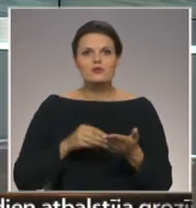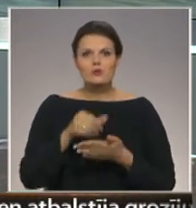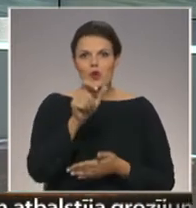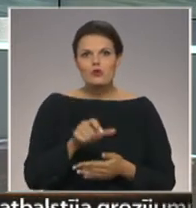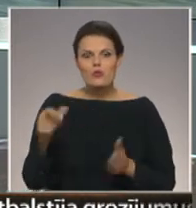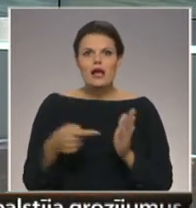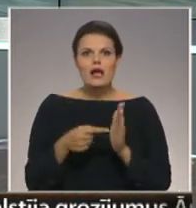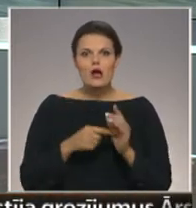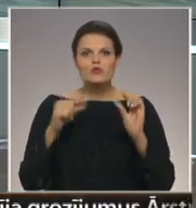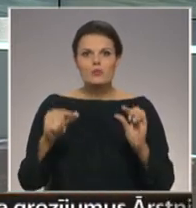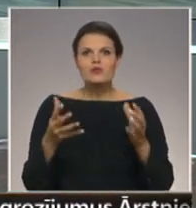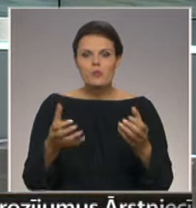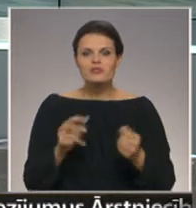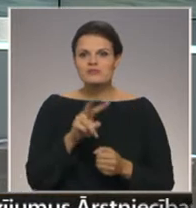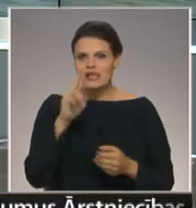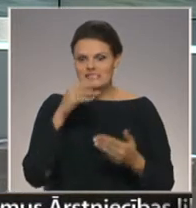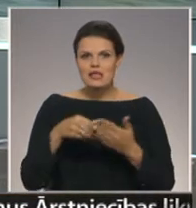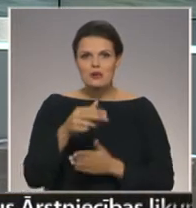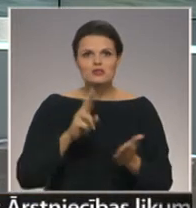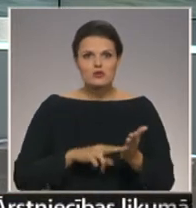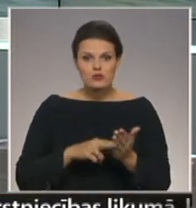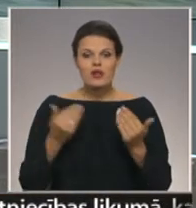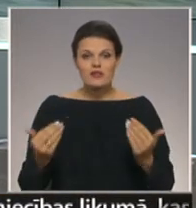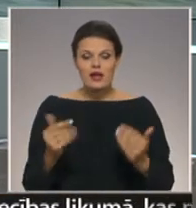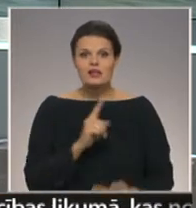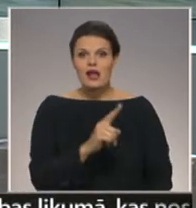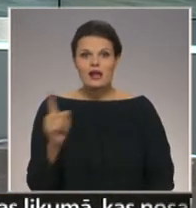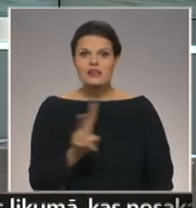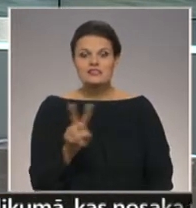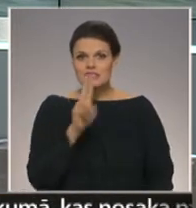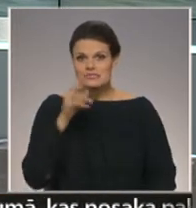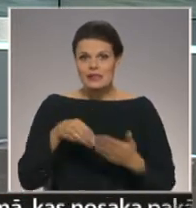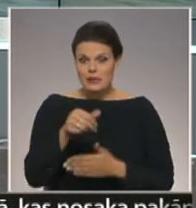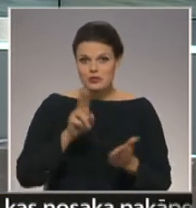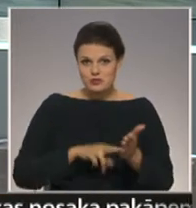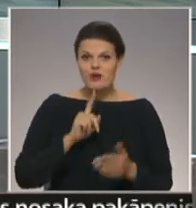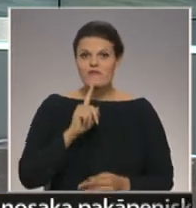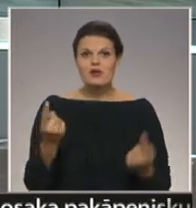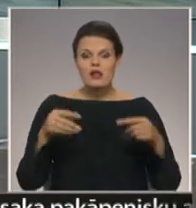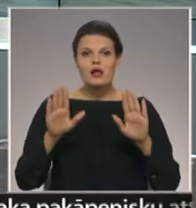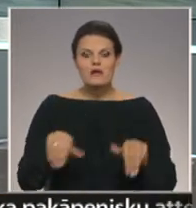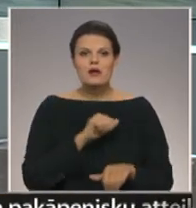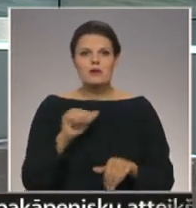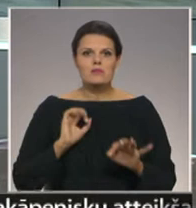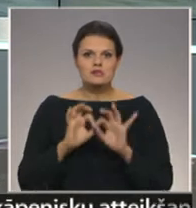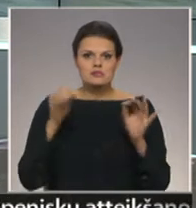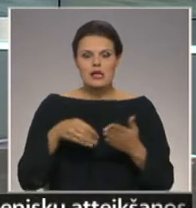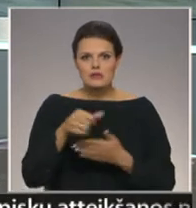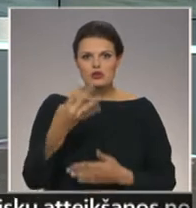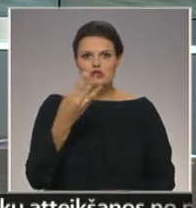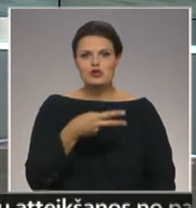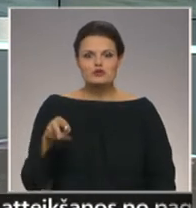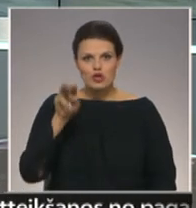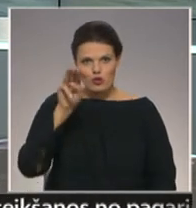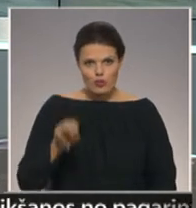kādu minimumu nemaksātāji. Tagad ikvienam nemaksātājam ir iespēja gada laikā pašam sakārtot attiecības ar valsti, sākot maksāt